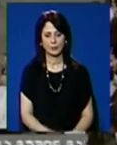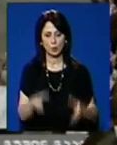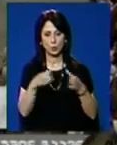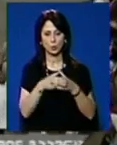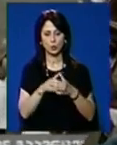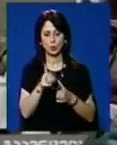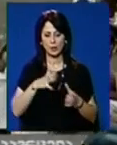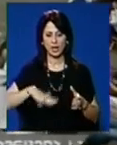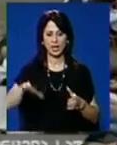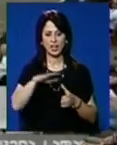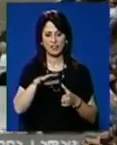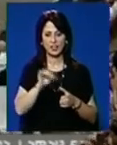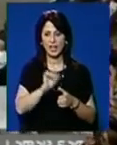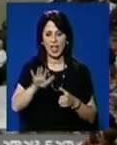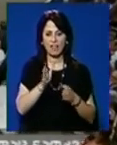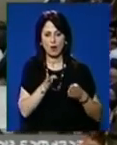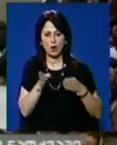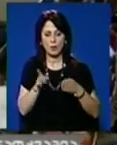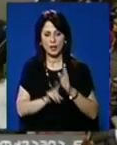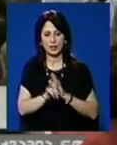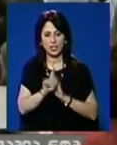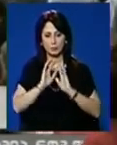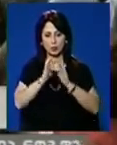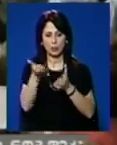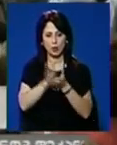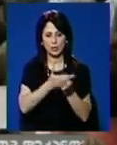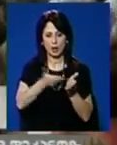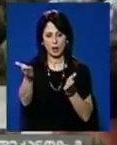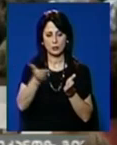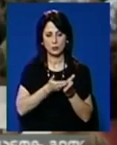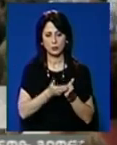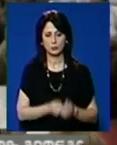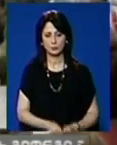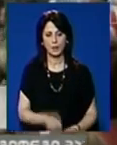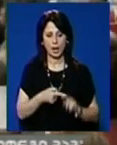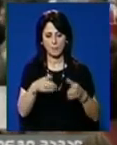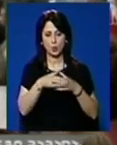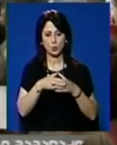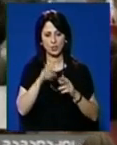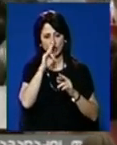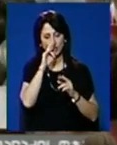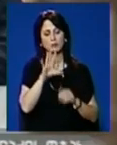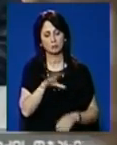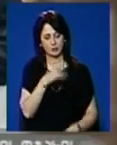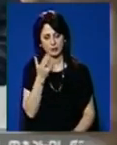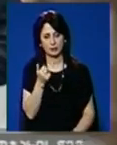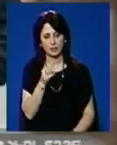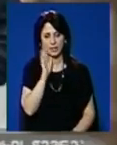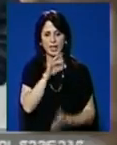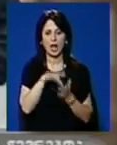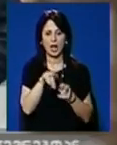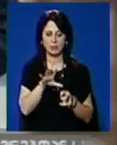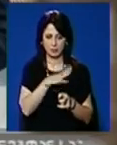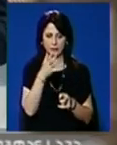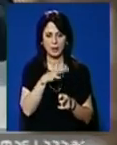გუნდს რომელმაც ქვეყანა დასავლურ ყაიდაზე გამართა და მსოფლიოს გააცნო. ამ გუნდმა შეცდომებიც დაუშვა, მათ შორის